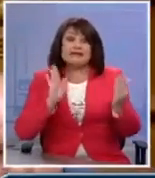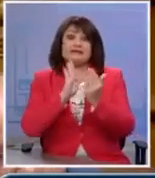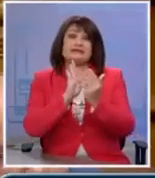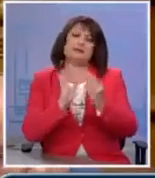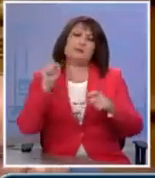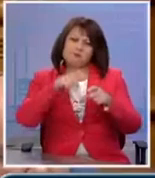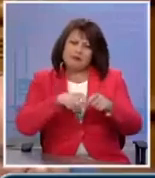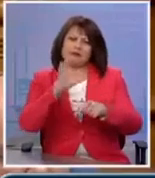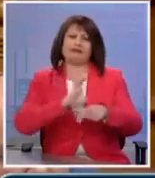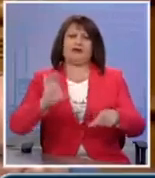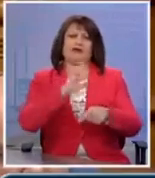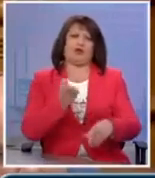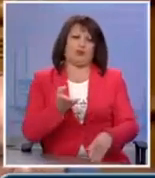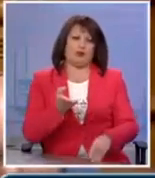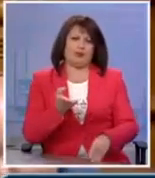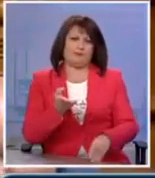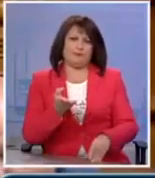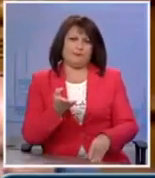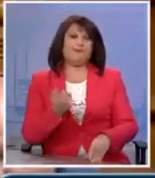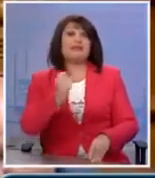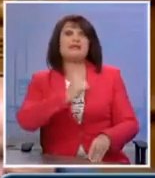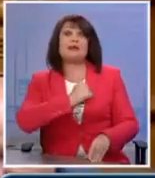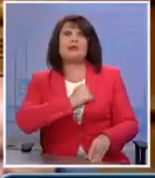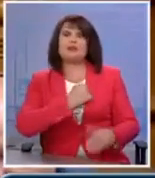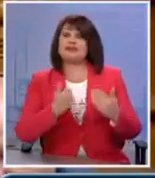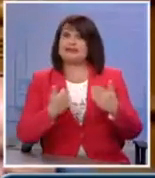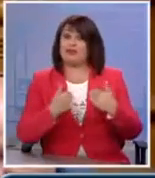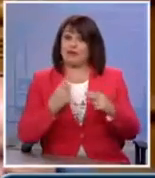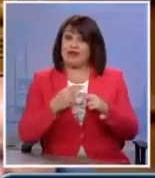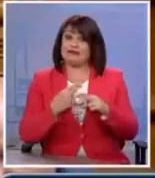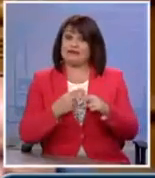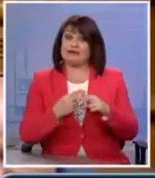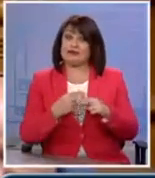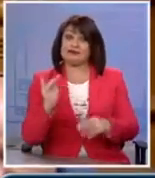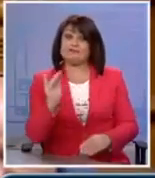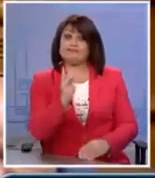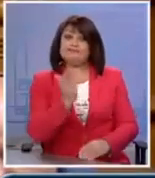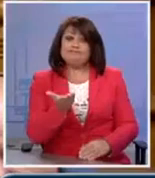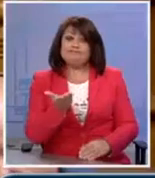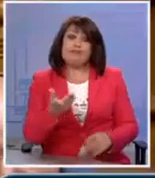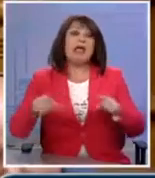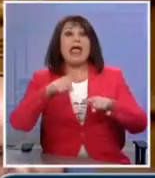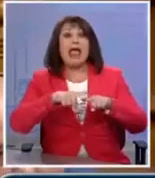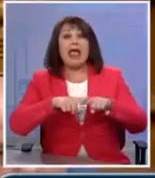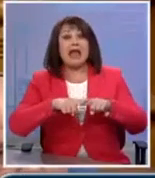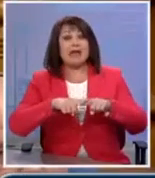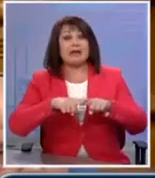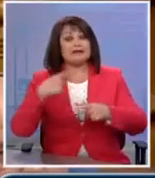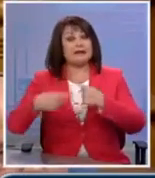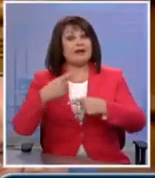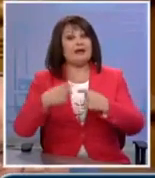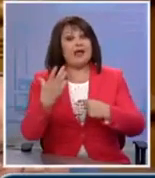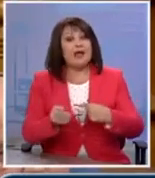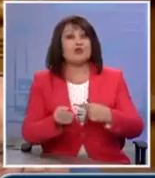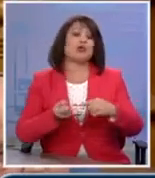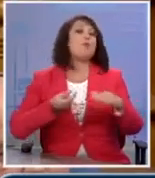ευρωπαϊκό πλαίσιο, αλλά και μέσα στο πλαίσιο των αξιών μας. Κύριε Καγκλαμάνη, κυρίες και κύριοι βουλευτές, οι Έλληνες έχουν πρώτη την εμπειρία